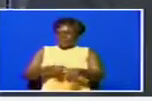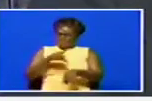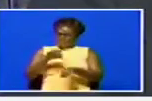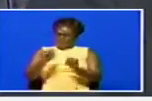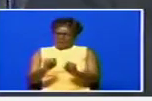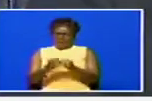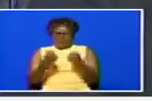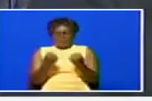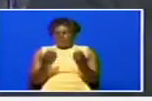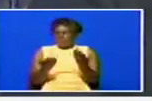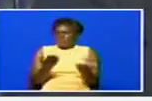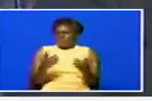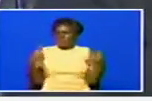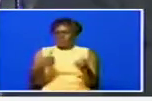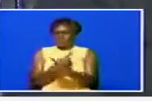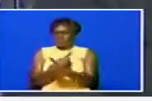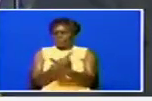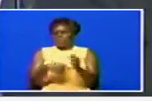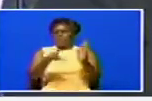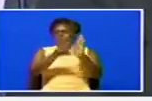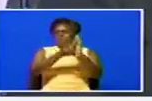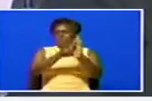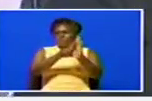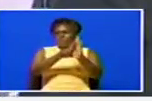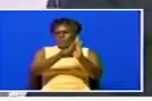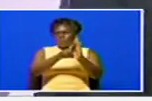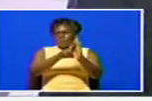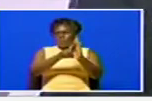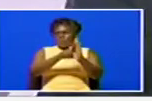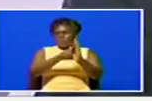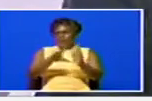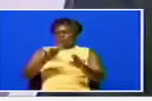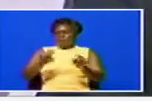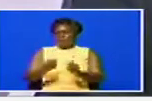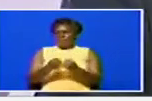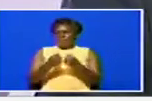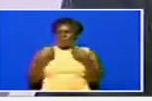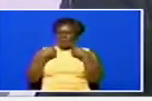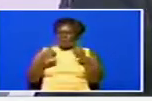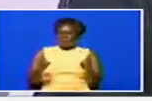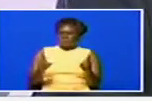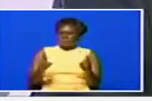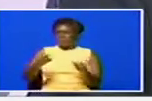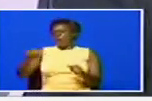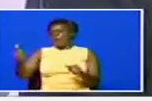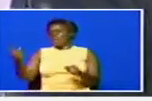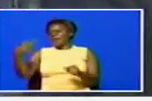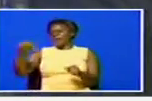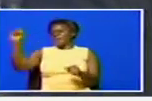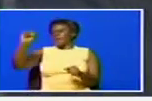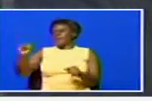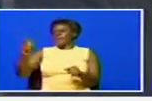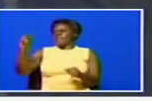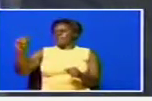kwamba kuna kiukaji wa sheria, ukiukaji wa sheria, kwani unapata kuna matokeo ambayo yalikuja kwa jinsia ya SMS